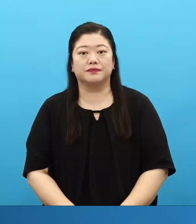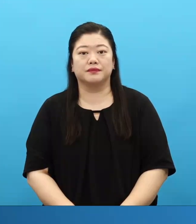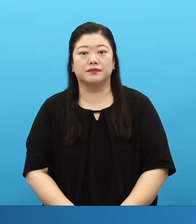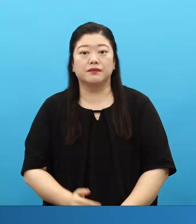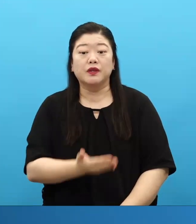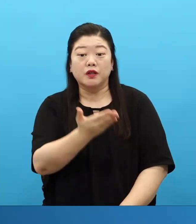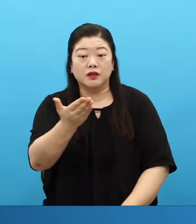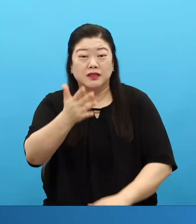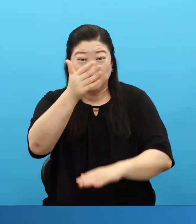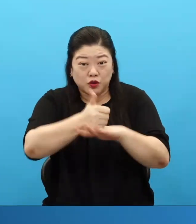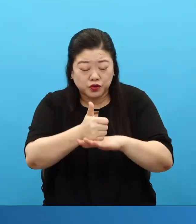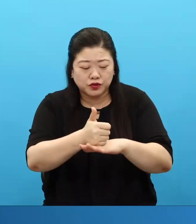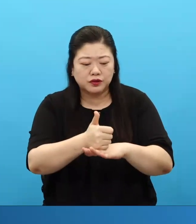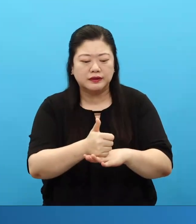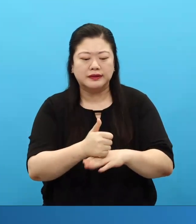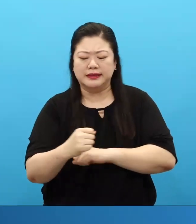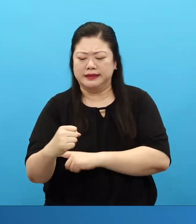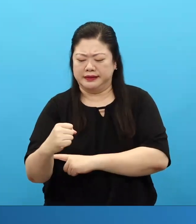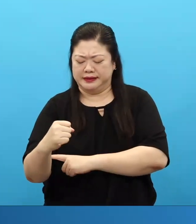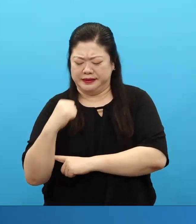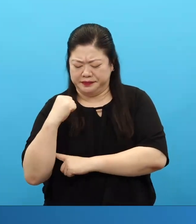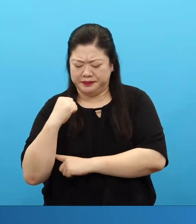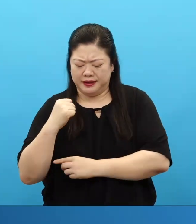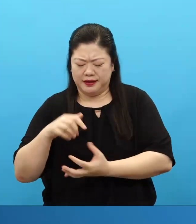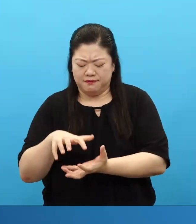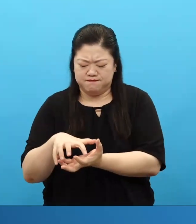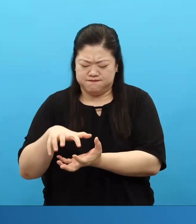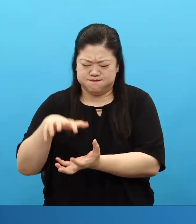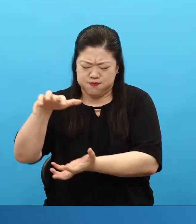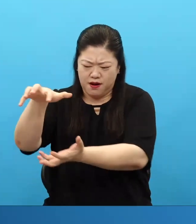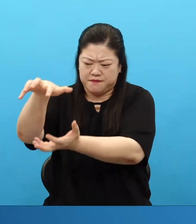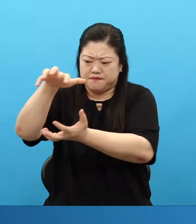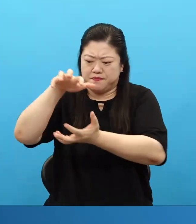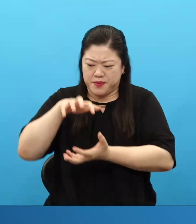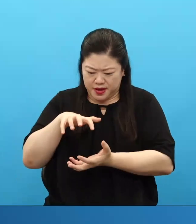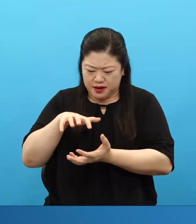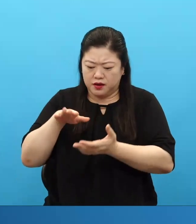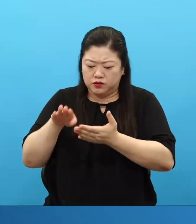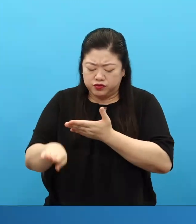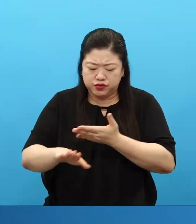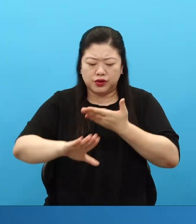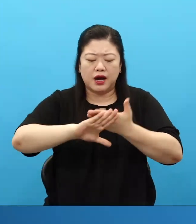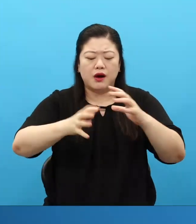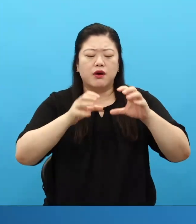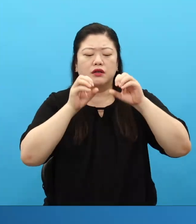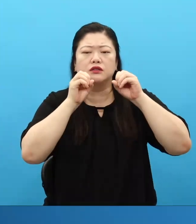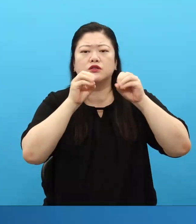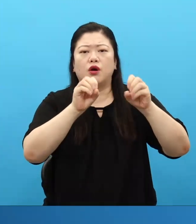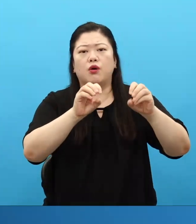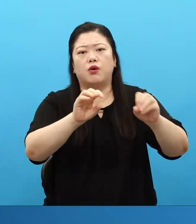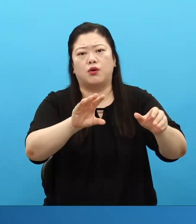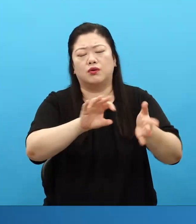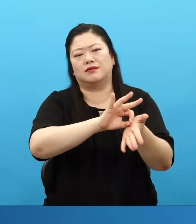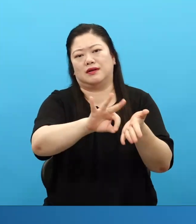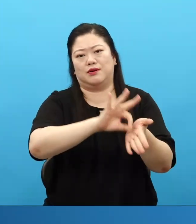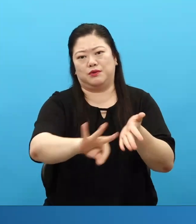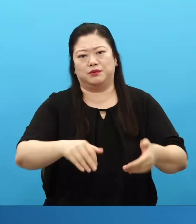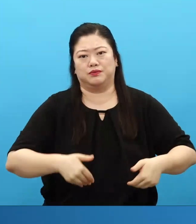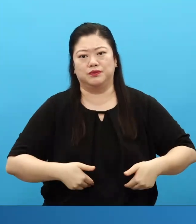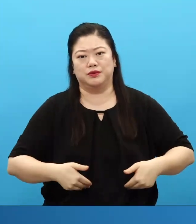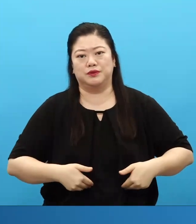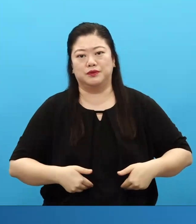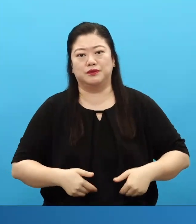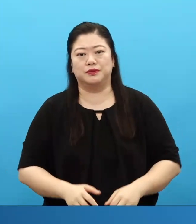만큼 힘얻어라. And so you must gain power in order to save the entire world and do missions. 이거 외에는 참지 마세요. And so don't do anything else but this. 증거되겠습니다. Let me give